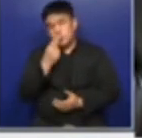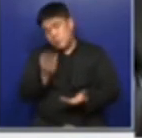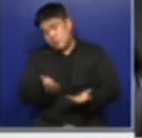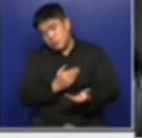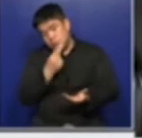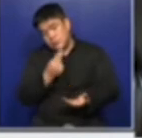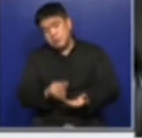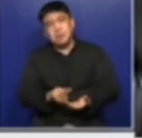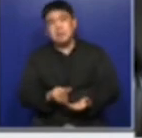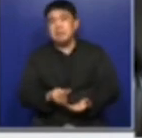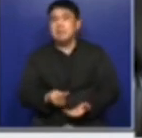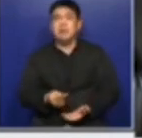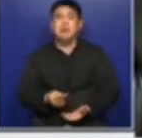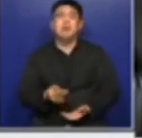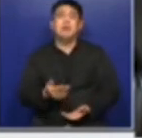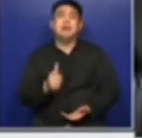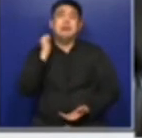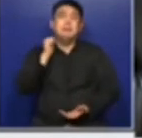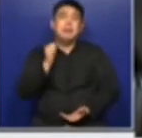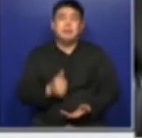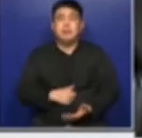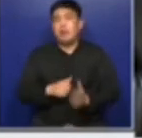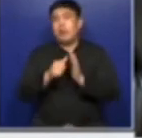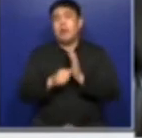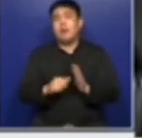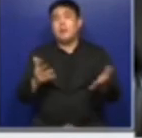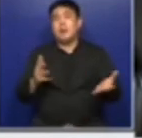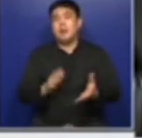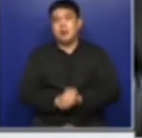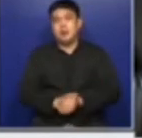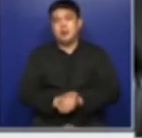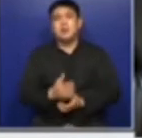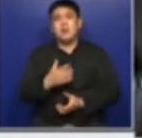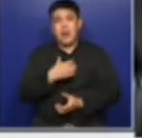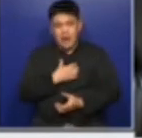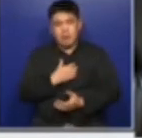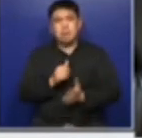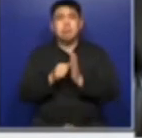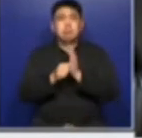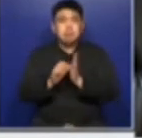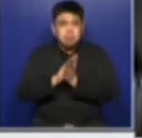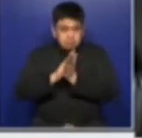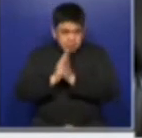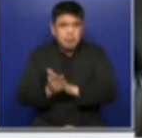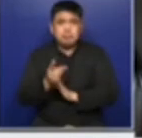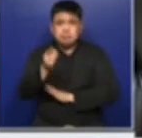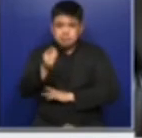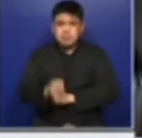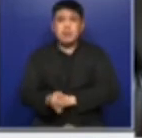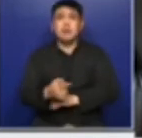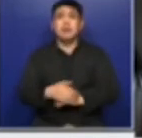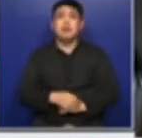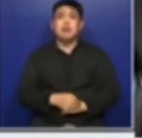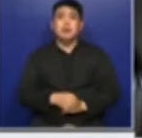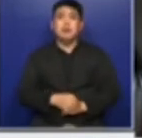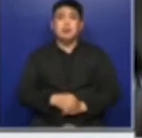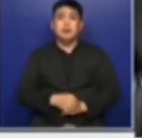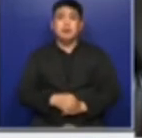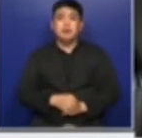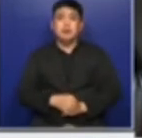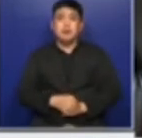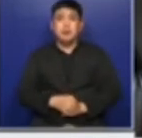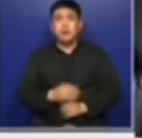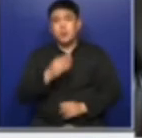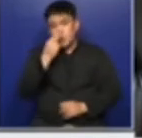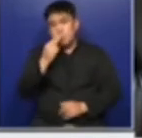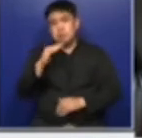ราะฉะนั้นตรงนี้กลับเรียนท่านประธานด้วยความเคารพว่าอยากเห็นการปฏิรูปประเทศอย่างมีการ